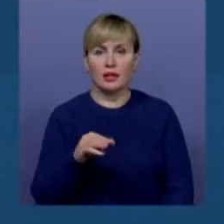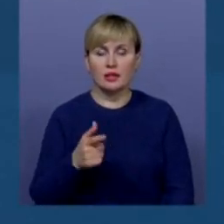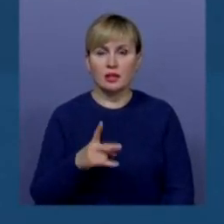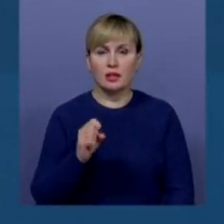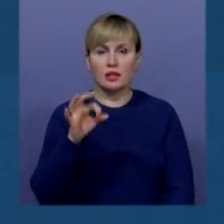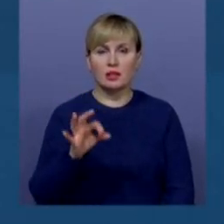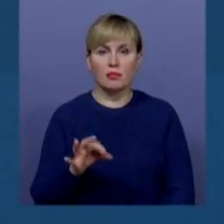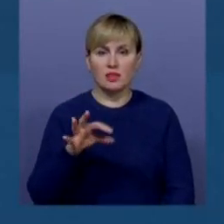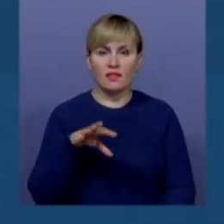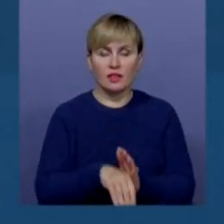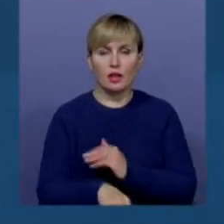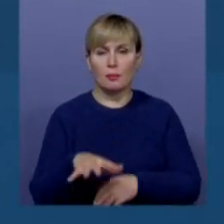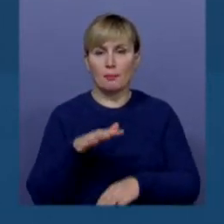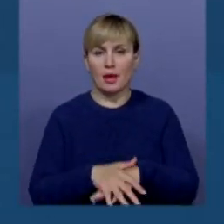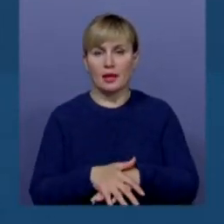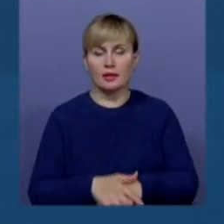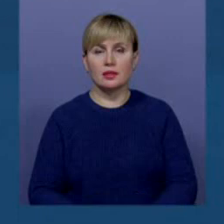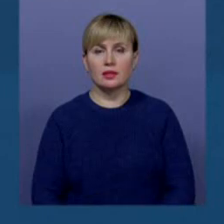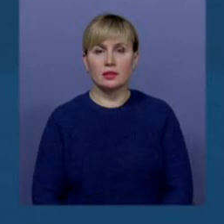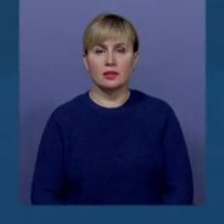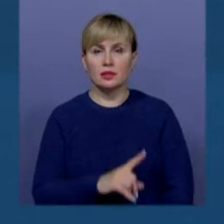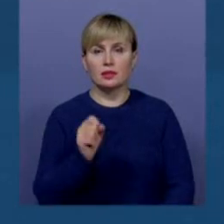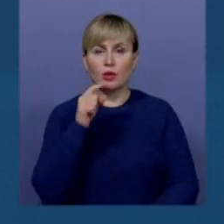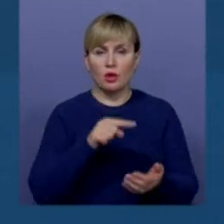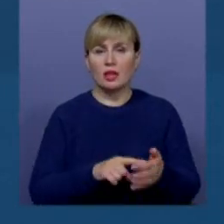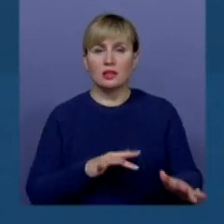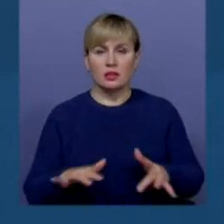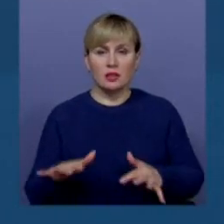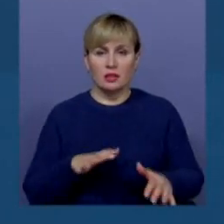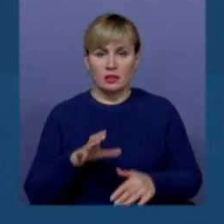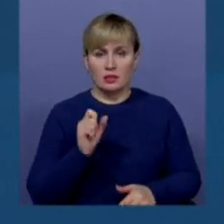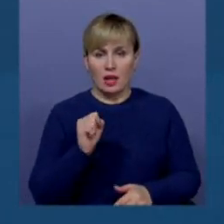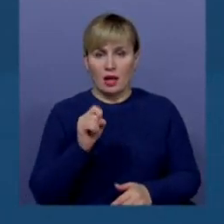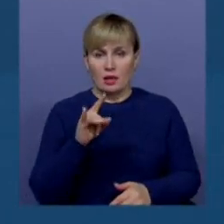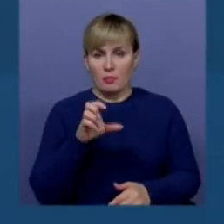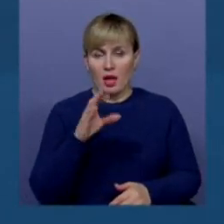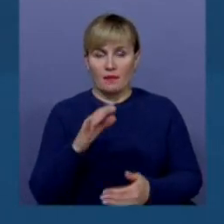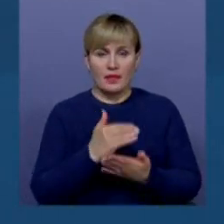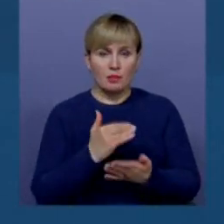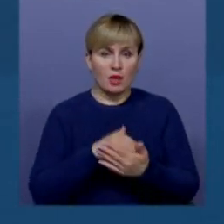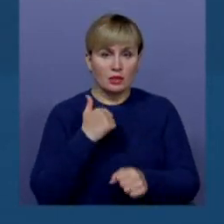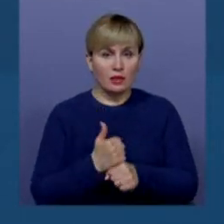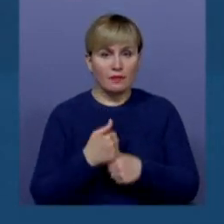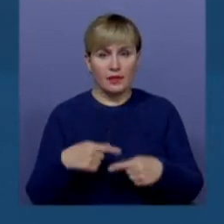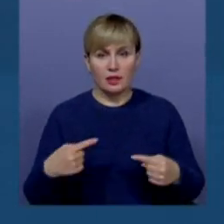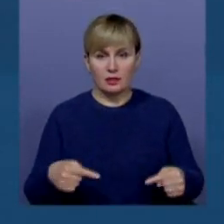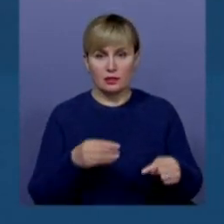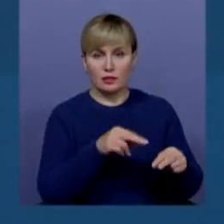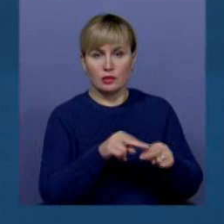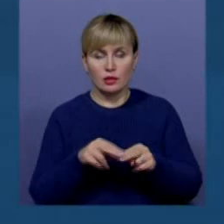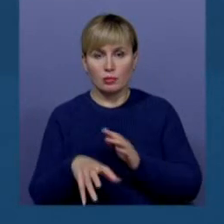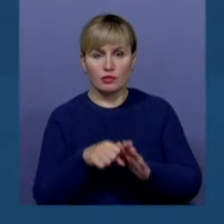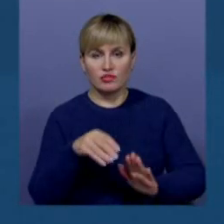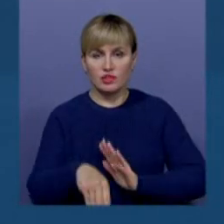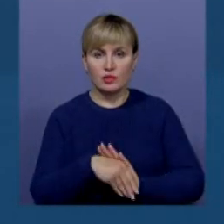на депозитный вклад в банке. За указанные действия Сарыбаев на системной основе и несколькими траншами получал взятку